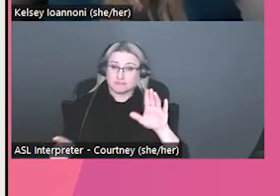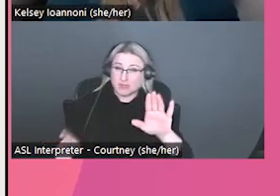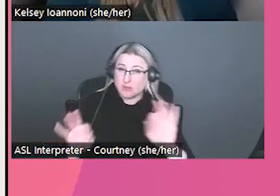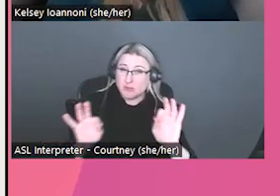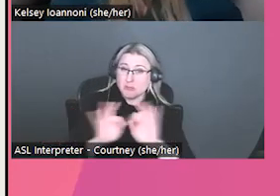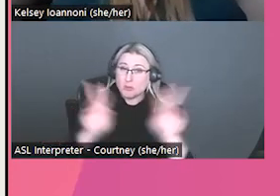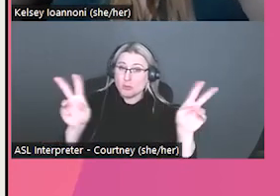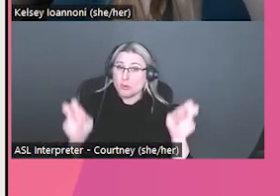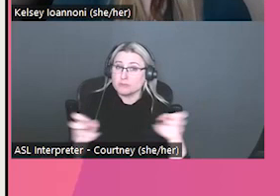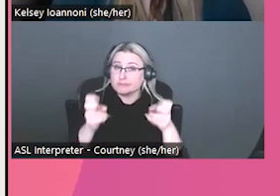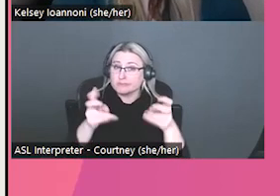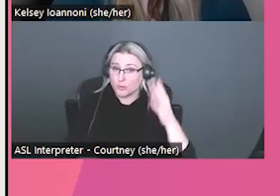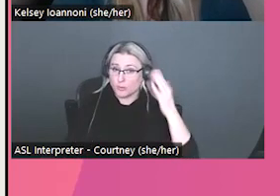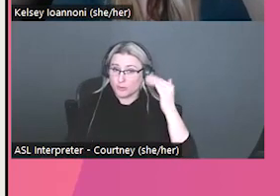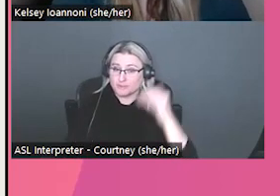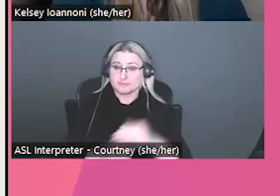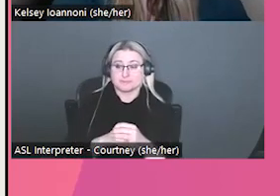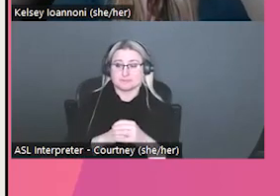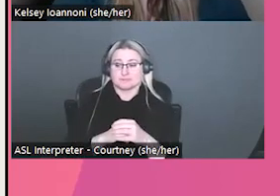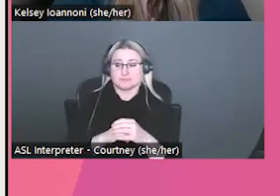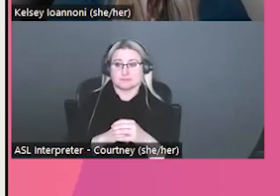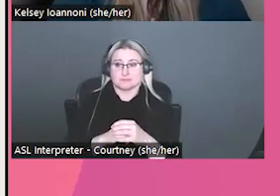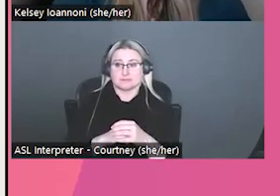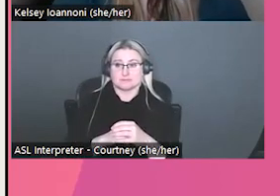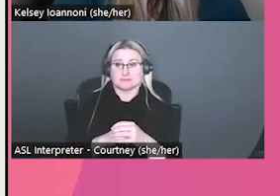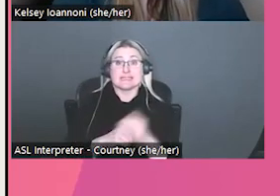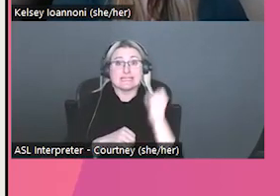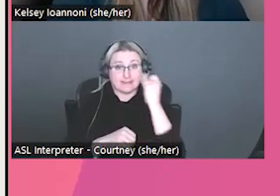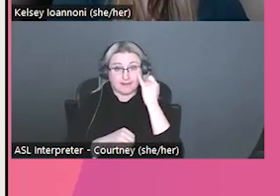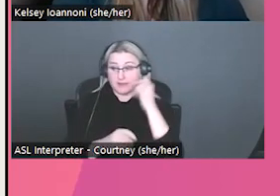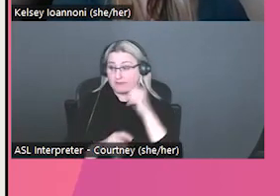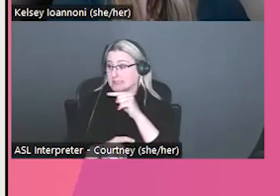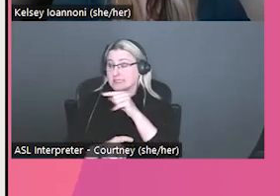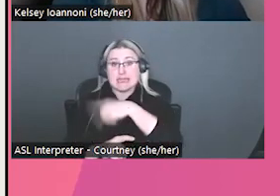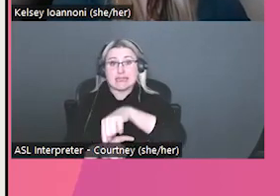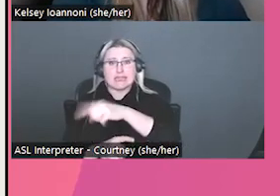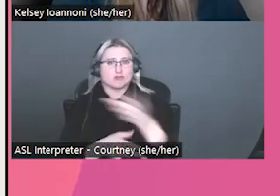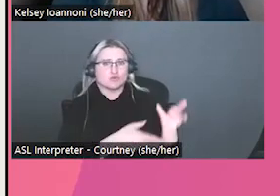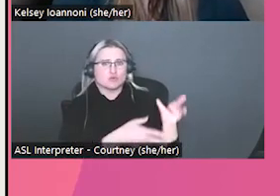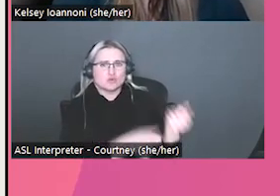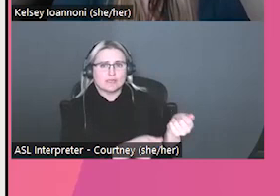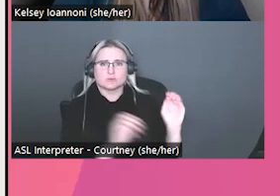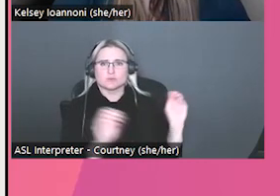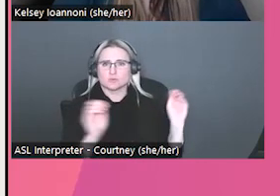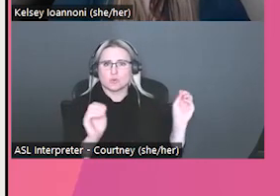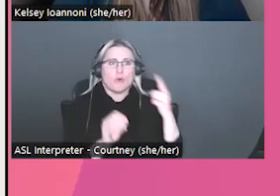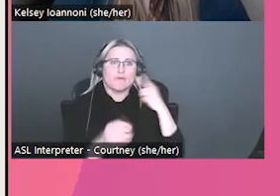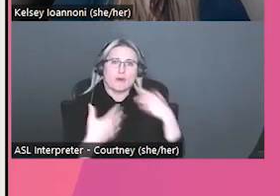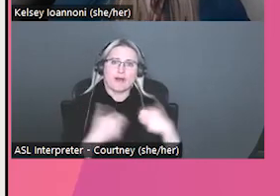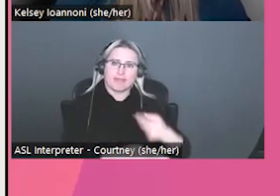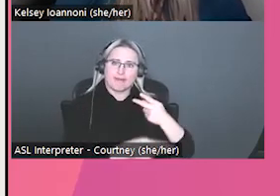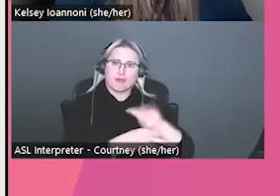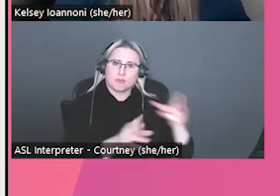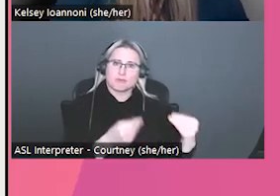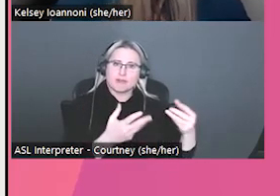Alors, pourquoi est-ce que c'est important? Pourquoi vous parlez de cela? Eh bien, lorsque les personnes n'ont pas confiance en leurs